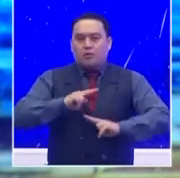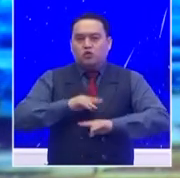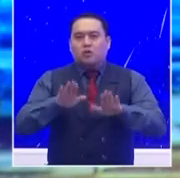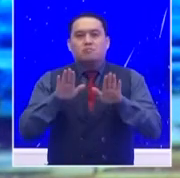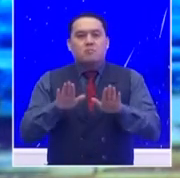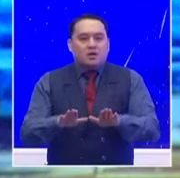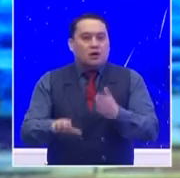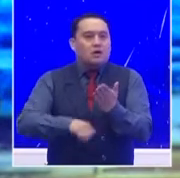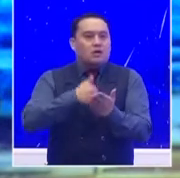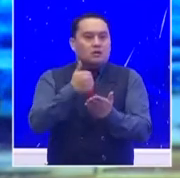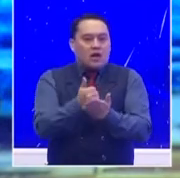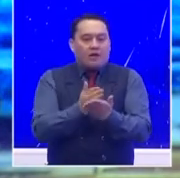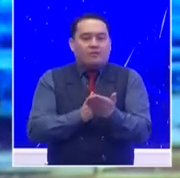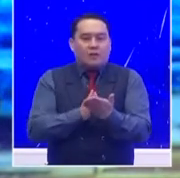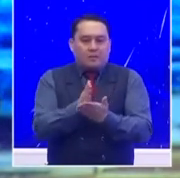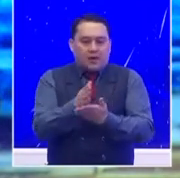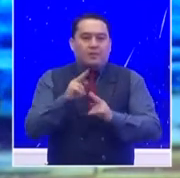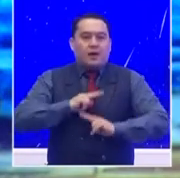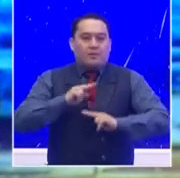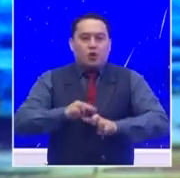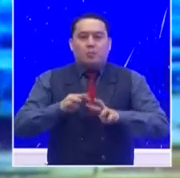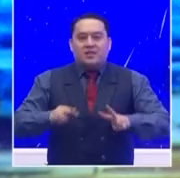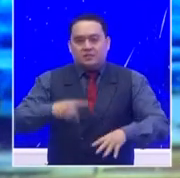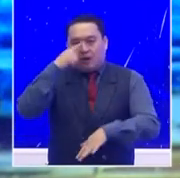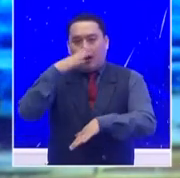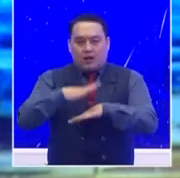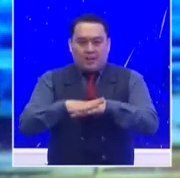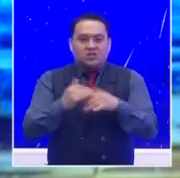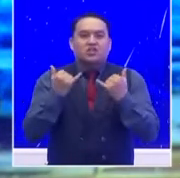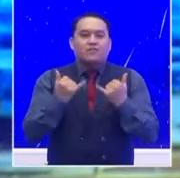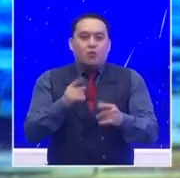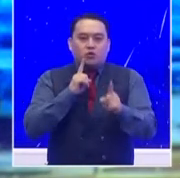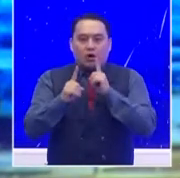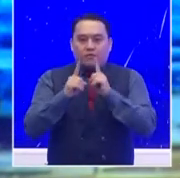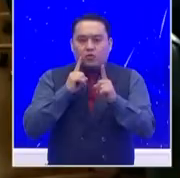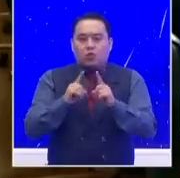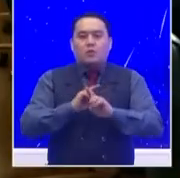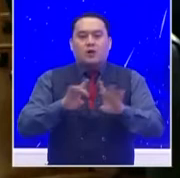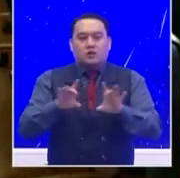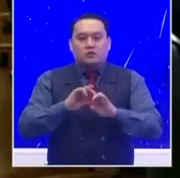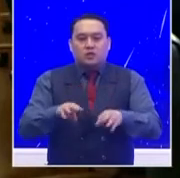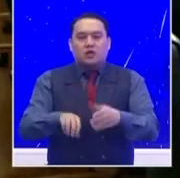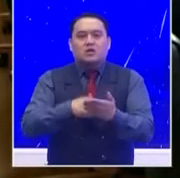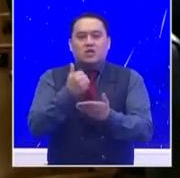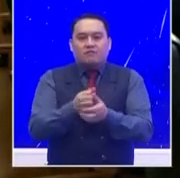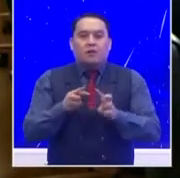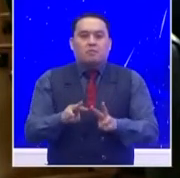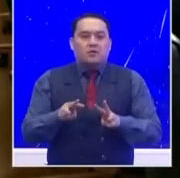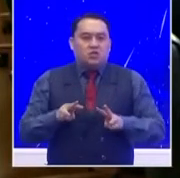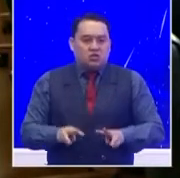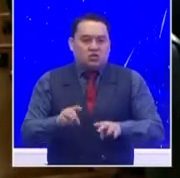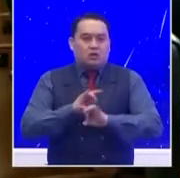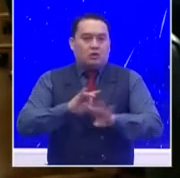должны стать главными приоритетами каждого министра и акима сегодня на заседании правительства под председательством премьер-министра страны